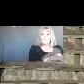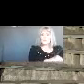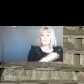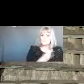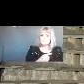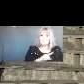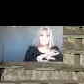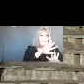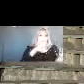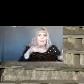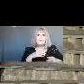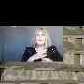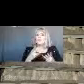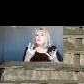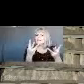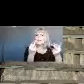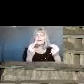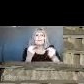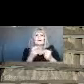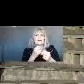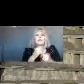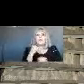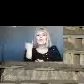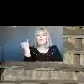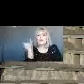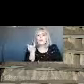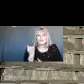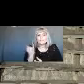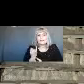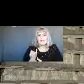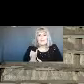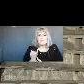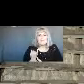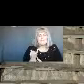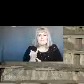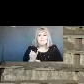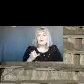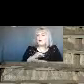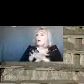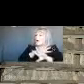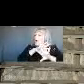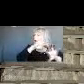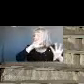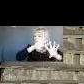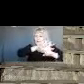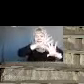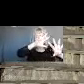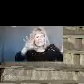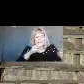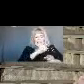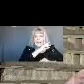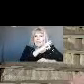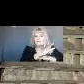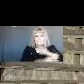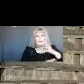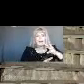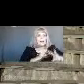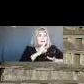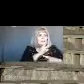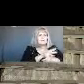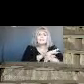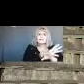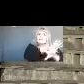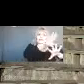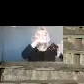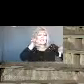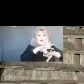getuienis oor hom nie net in Jerusalem wees nie, dit gaan tot in die uithoeke van die wêreld wees, deur die Heilige Gees. Mense gaan krag ontvang